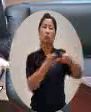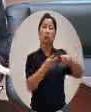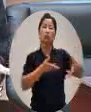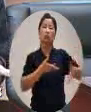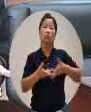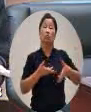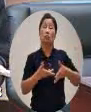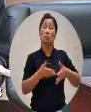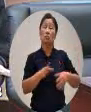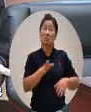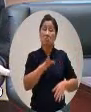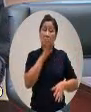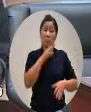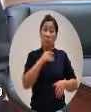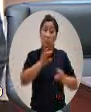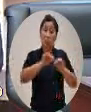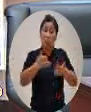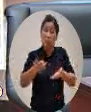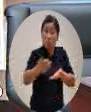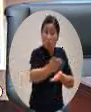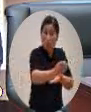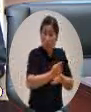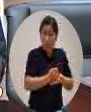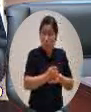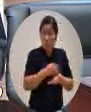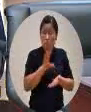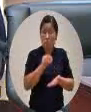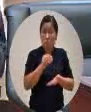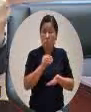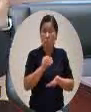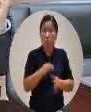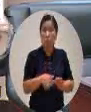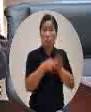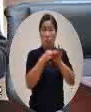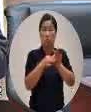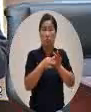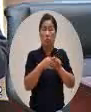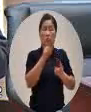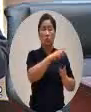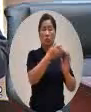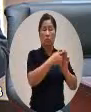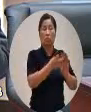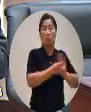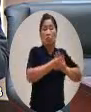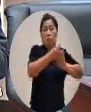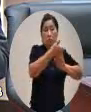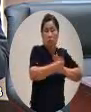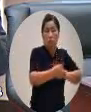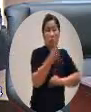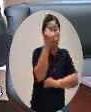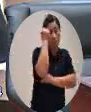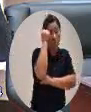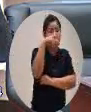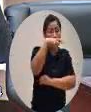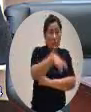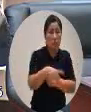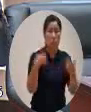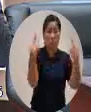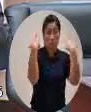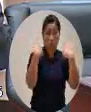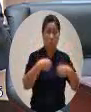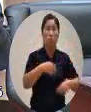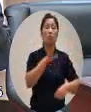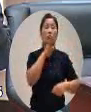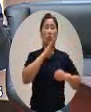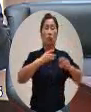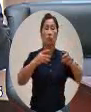到底是不是徵收因為這裡他們搬去的地方原來是在左